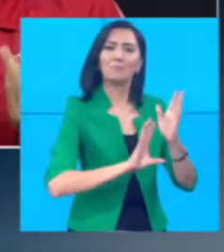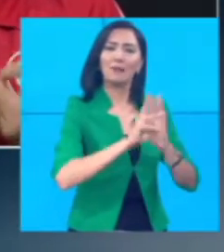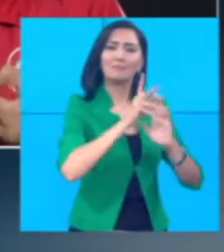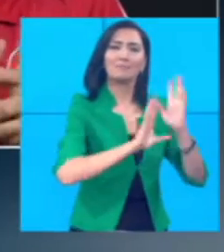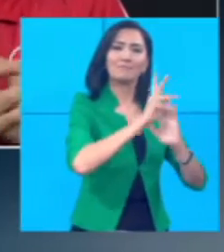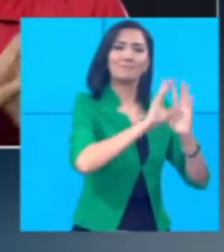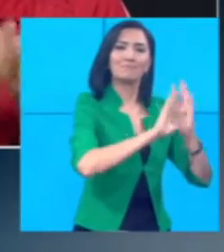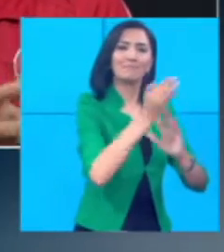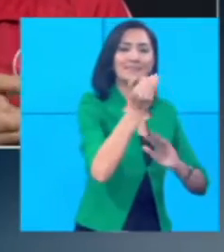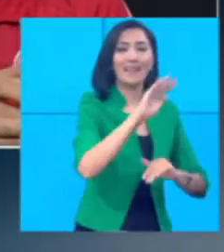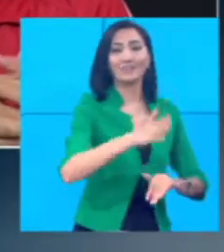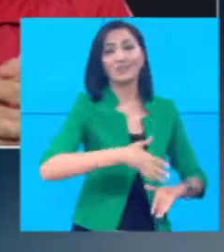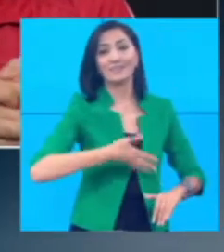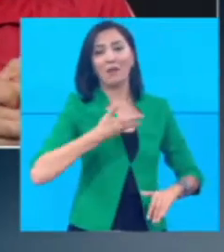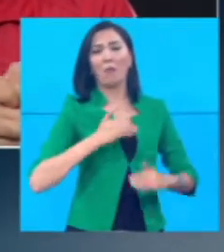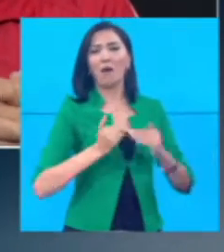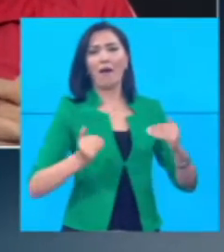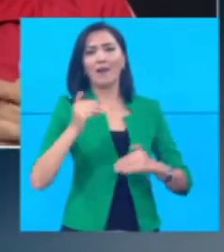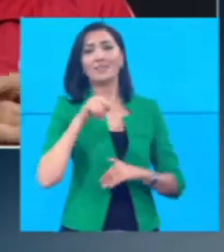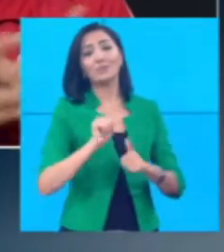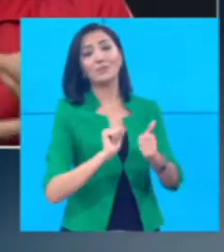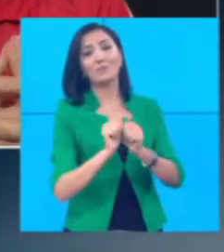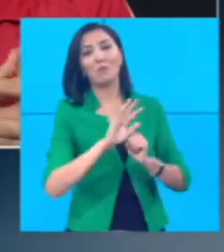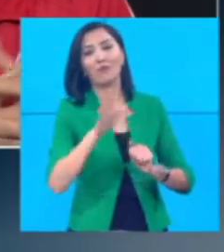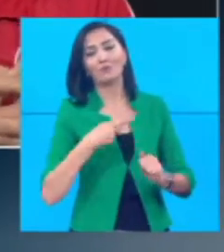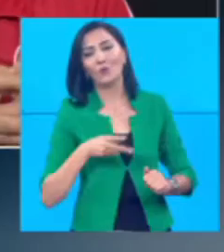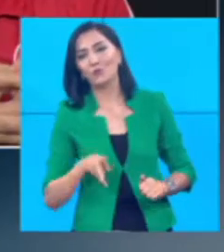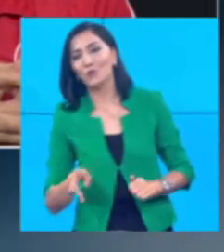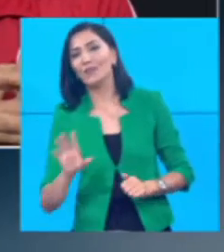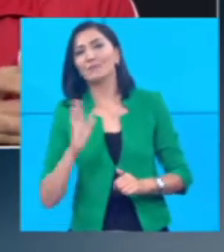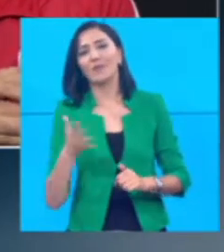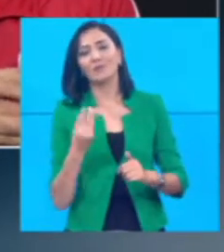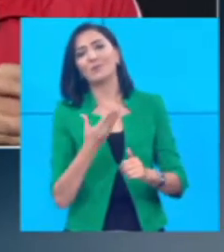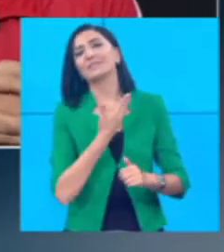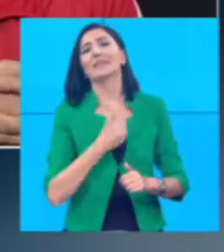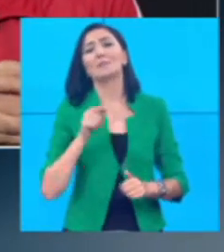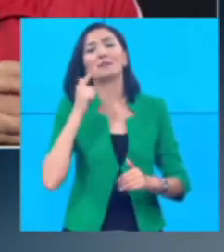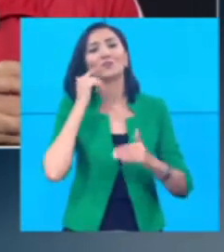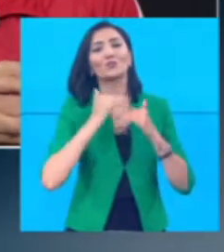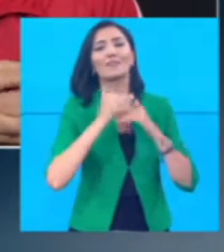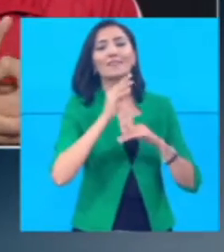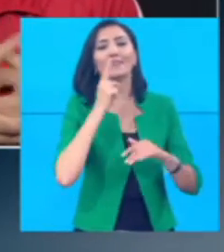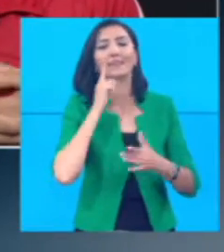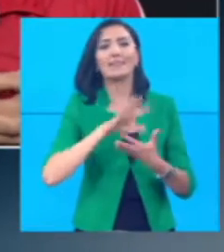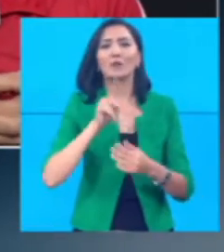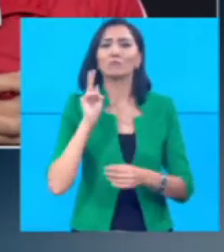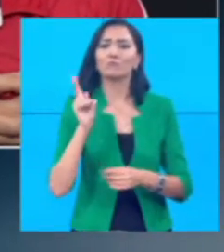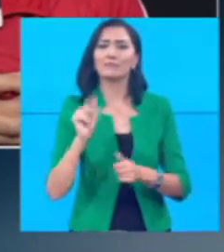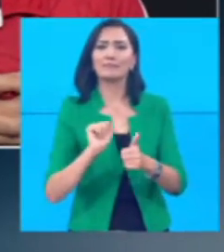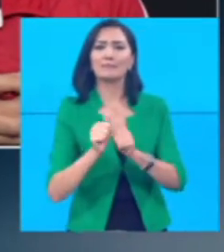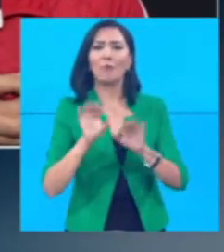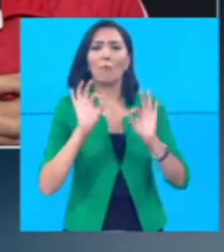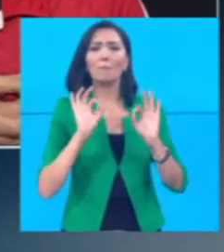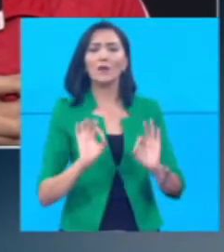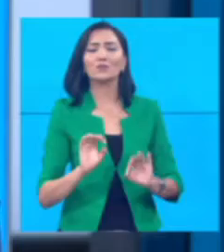yavaş başarı gelince daha çok isteğim arttı. Ve bu spora daha çok yöneldim. Daha çok sevdim. Peki çevrendeki insanlar sen bu tarz bir